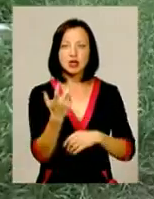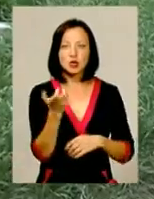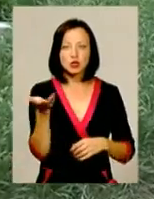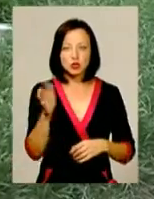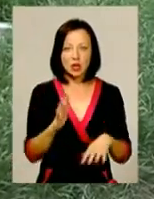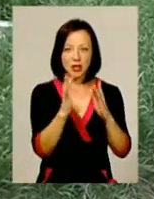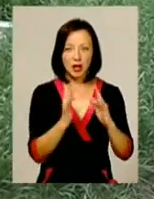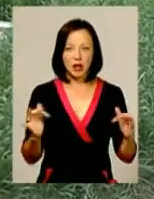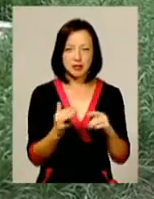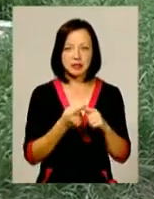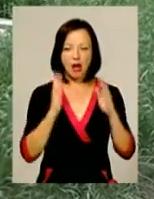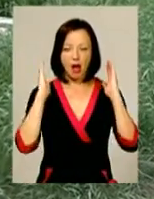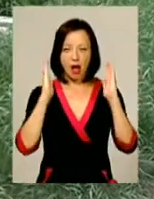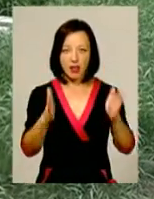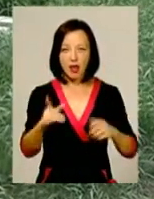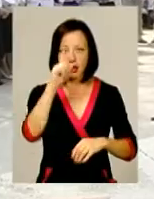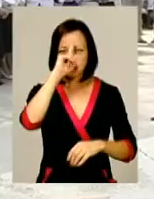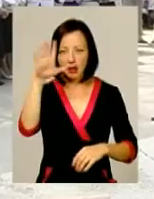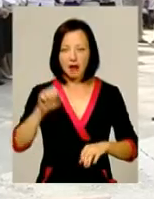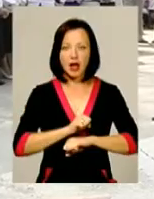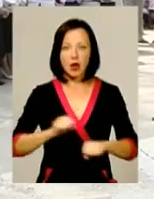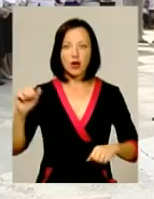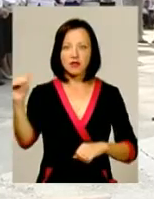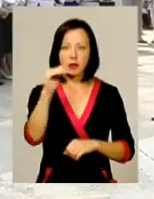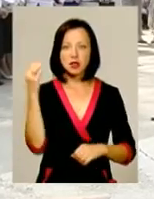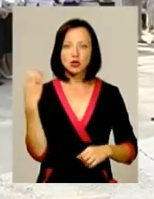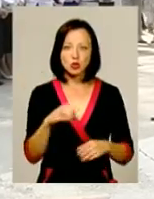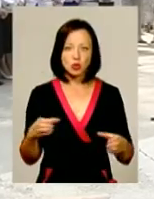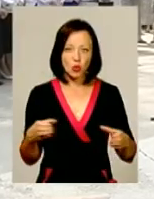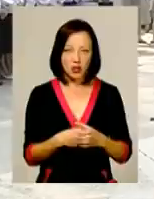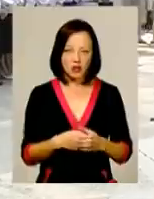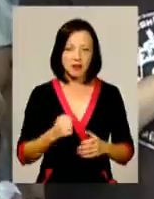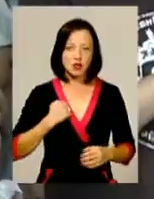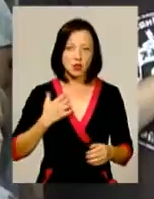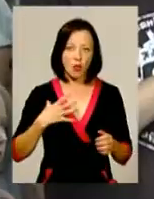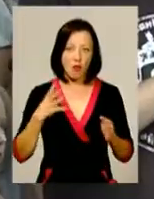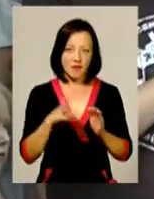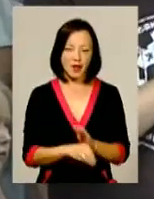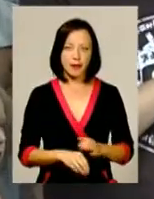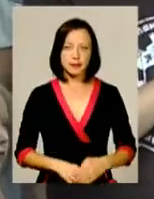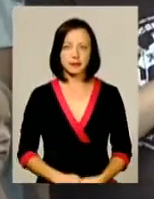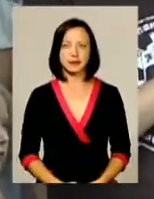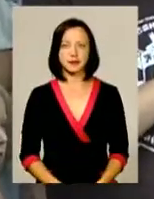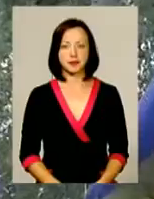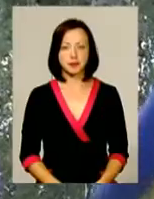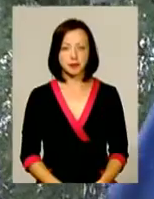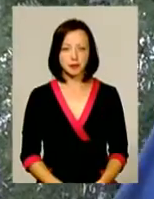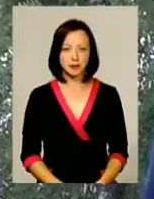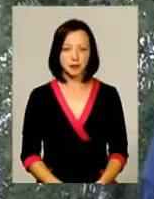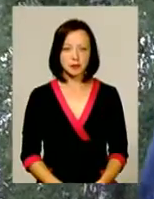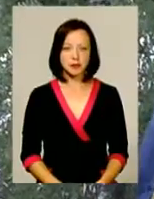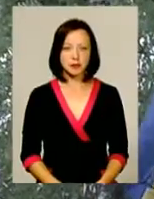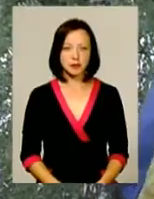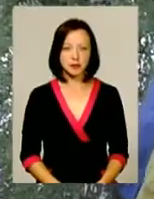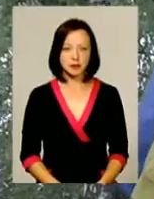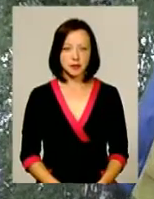сосен. Це буде алея слави героїв Небесної Сотні та полеглих на війні солдатів. Вікторія Паламар, Михайло Габрух для інформаційного